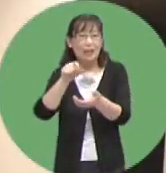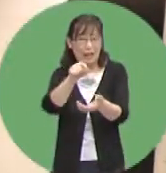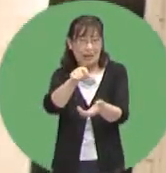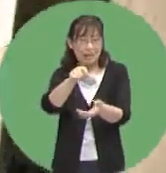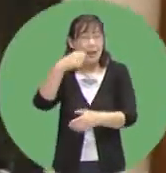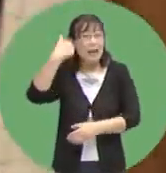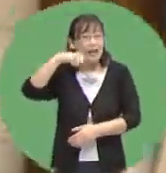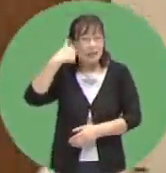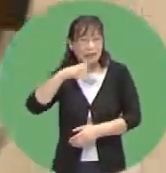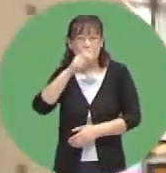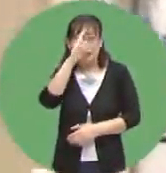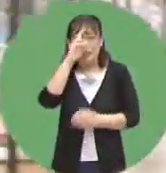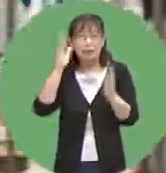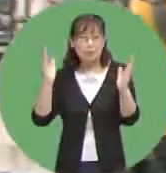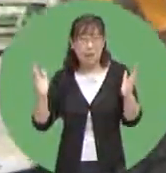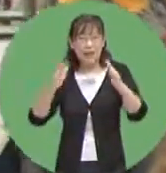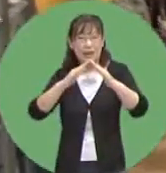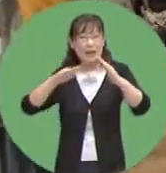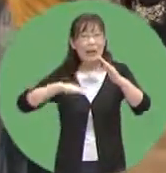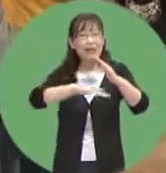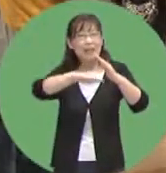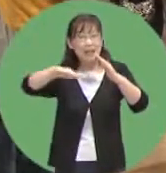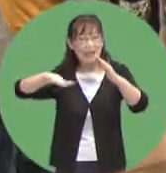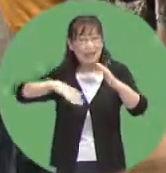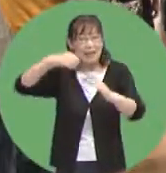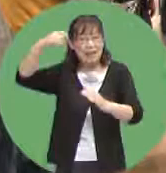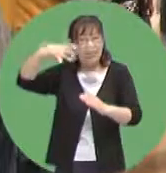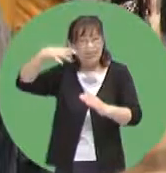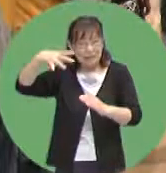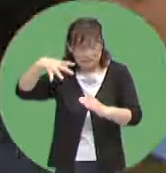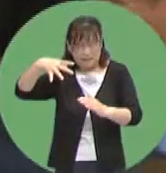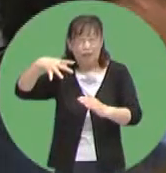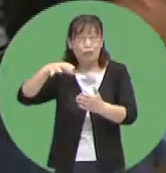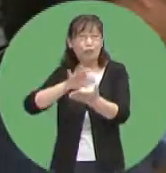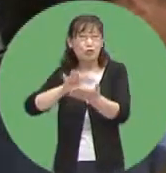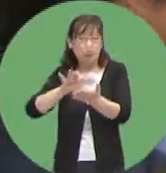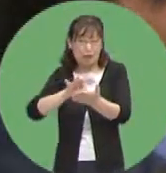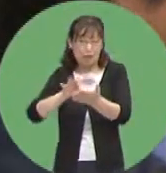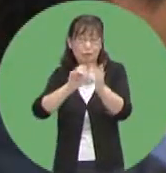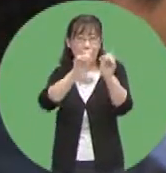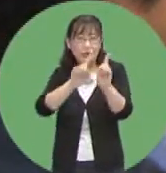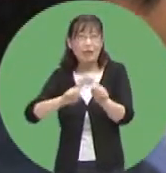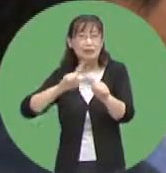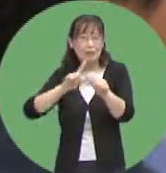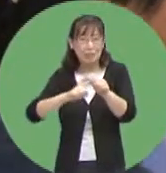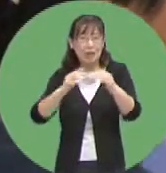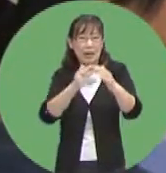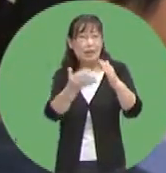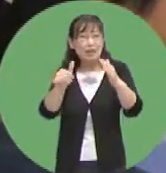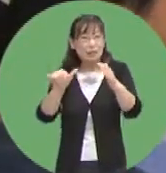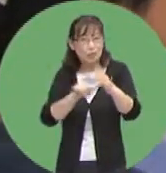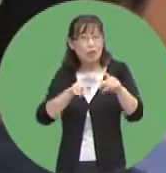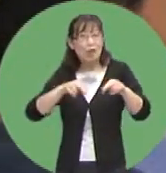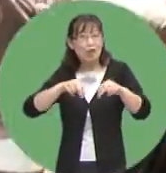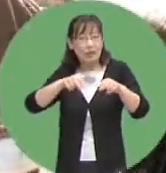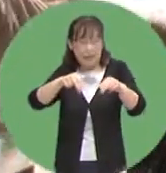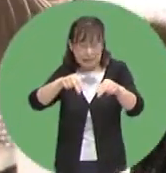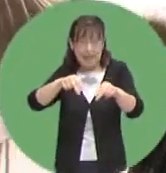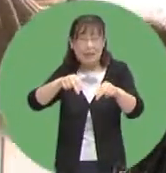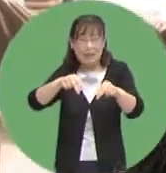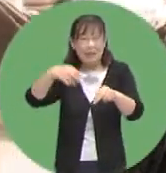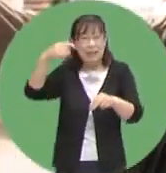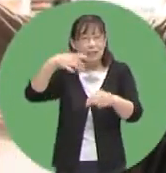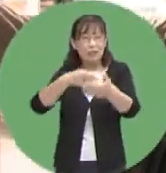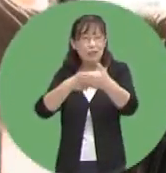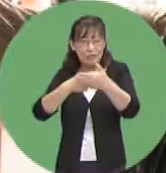夏の昼間に家庭での電力消費を抑えるため、家族でお出かけ節電キャンペーンを展開し、提